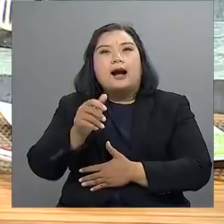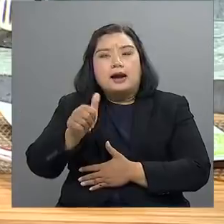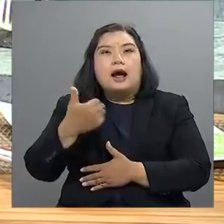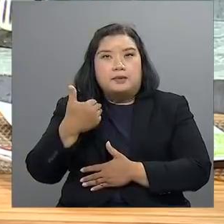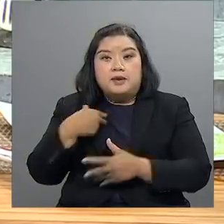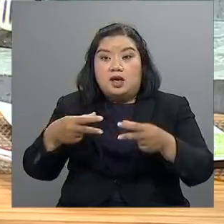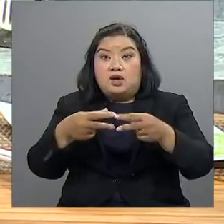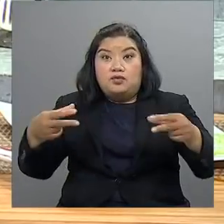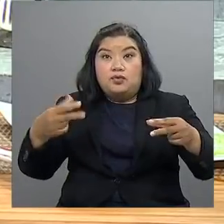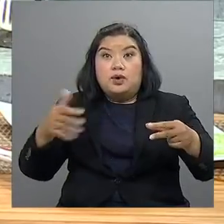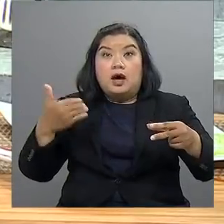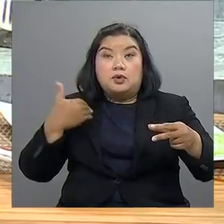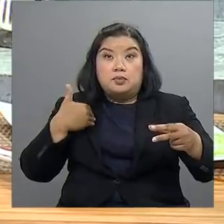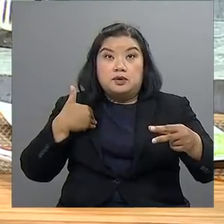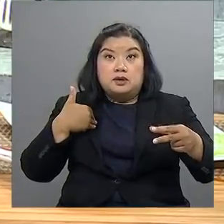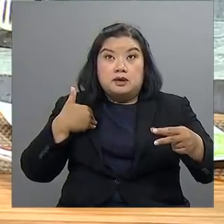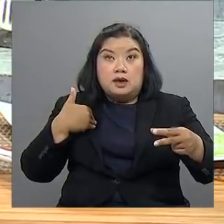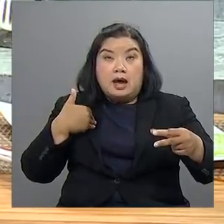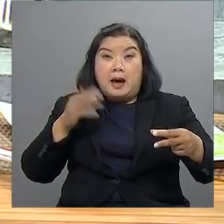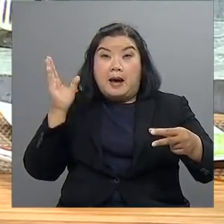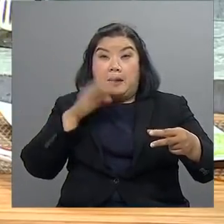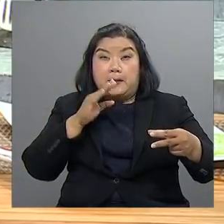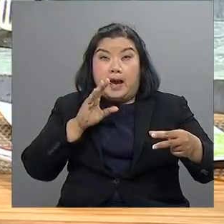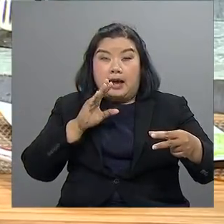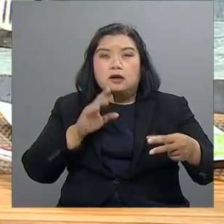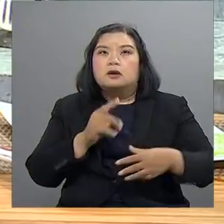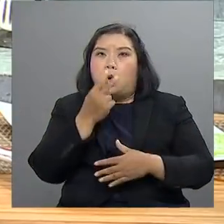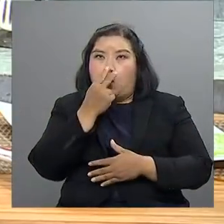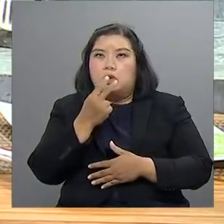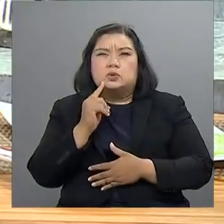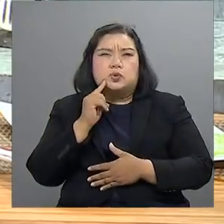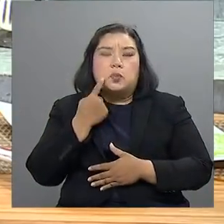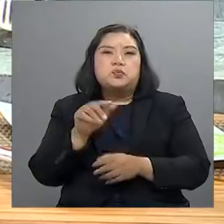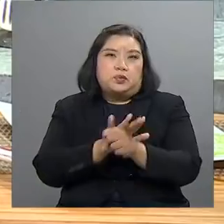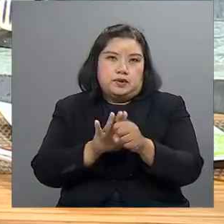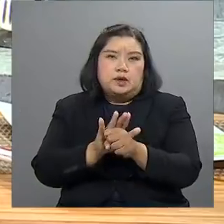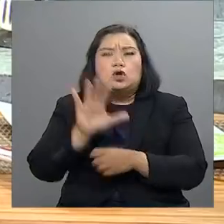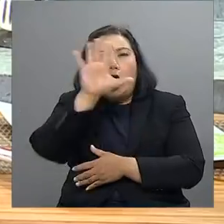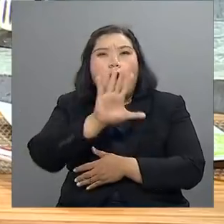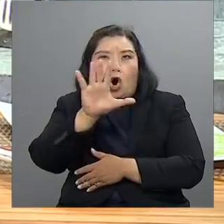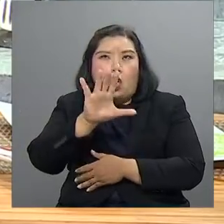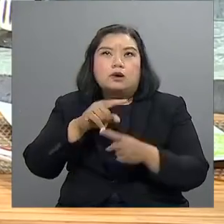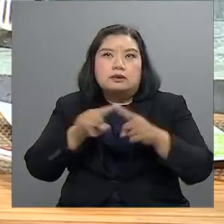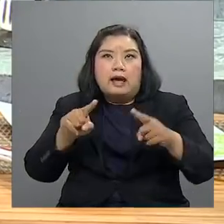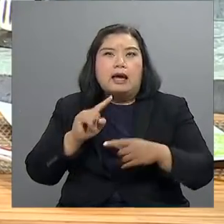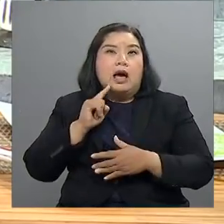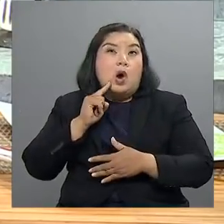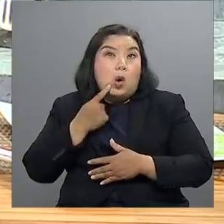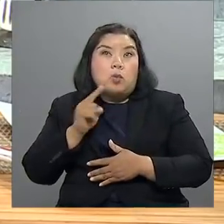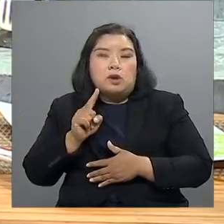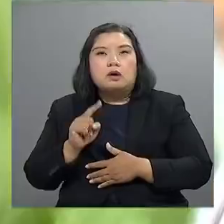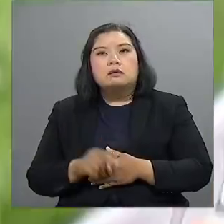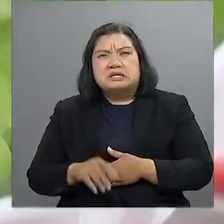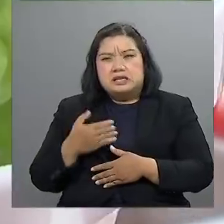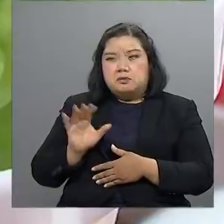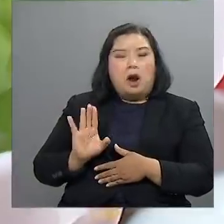ขึ้นมาไม่ใช่ร่องทีๆนะคะมะระแบบนี้นะคะจะมีความขมน้อยแต่ว่าความขมของมะระเนี่ยค่ะอย่าไปรังเกียจเขาเลยนะคะ